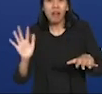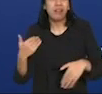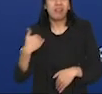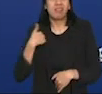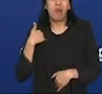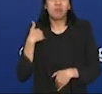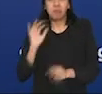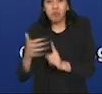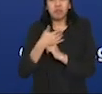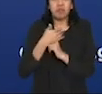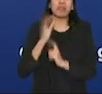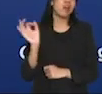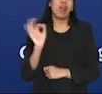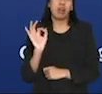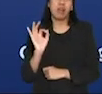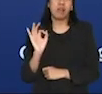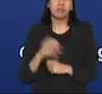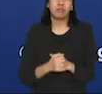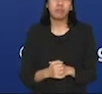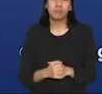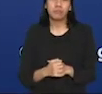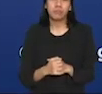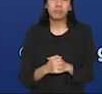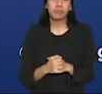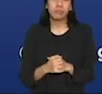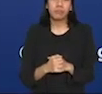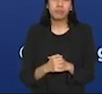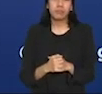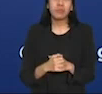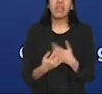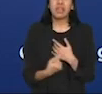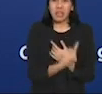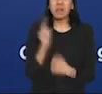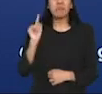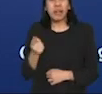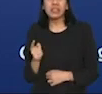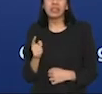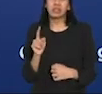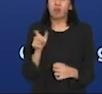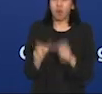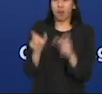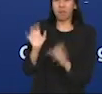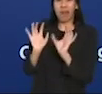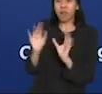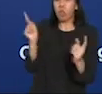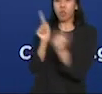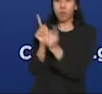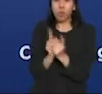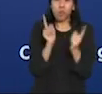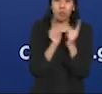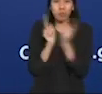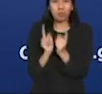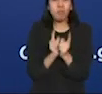pada situasi yang tertentu akan terpaksa bertemu dengan orang yang cukup banyak pada jarak yang relatif dekat